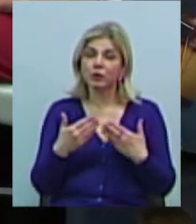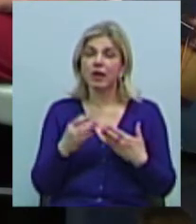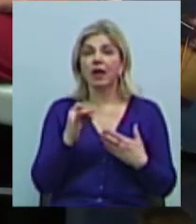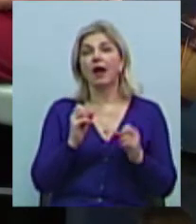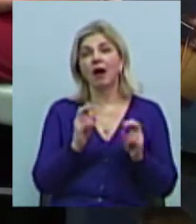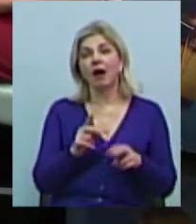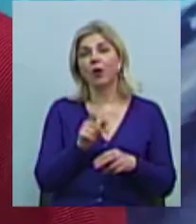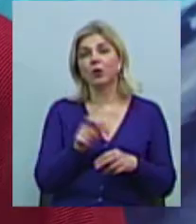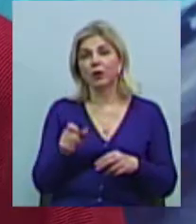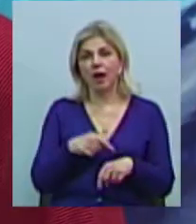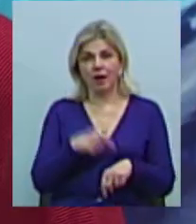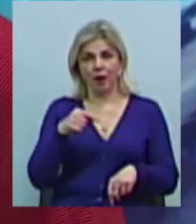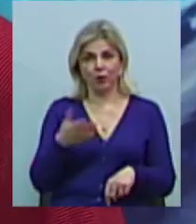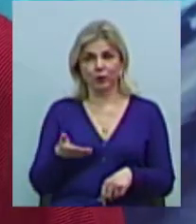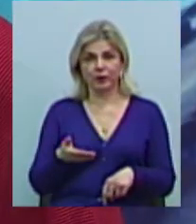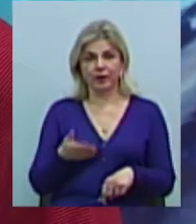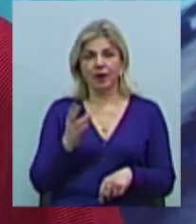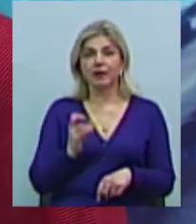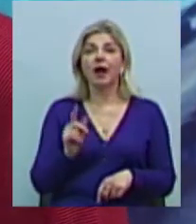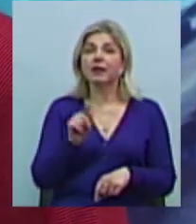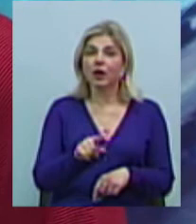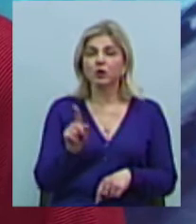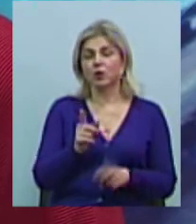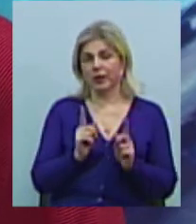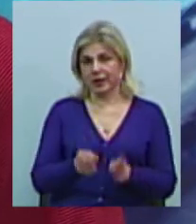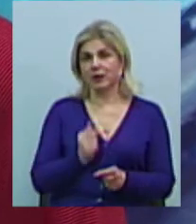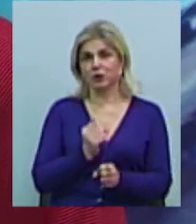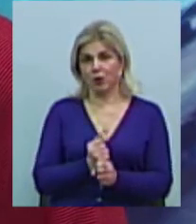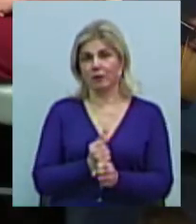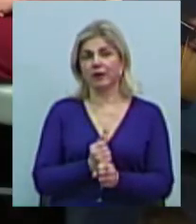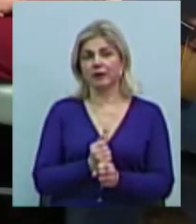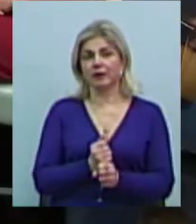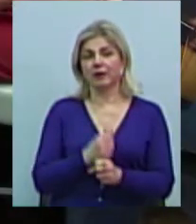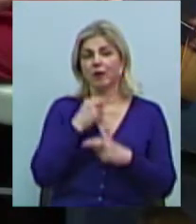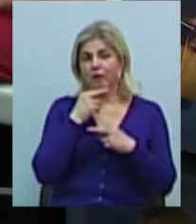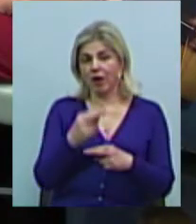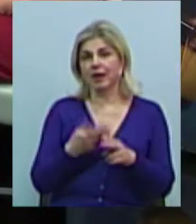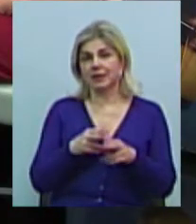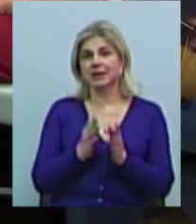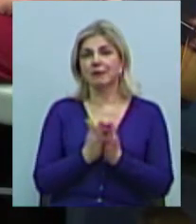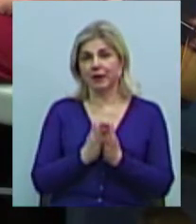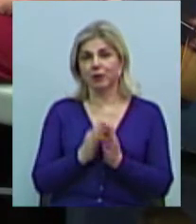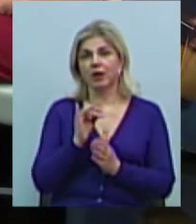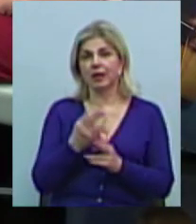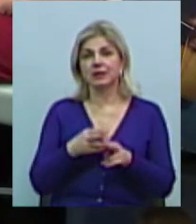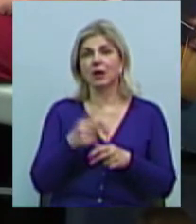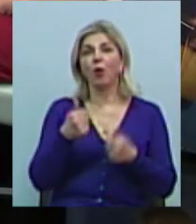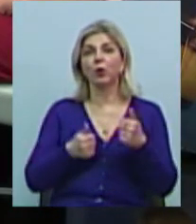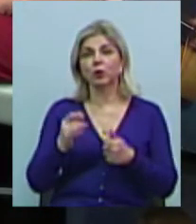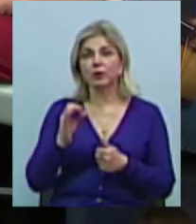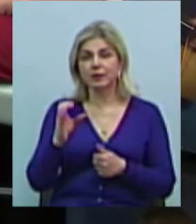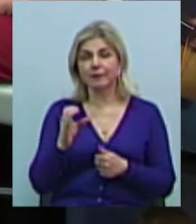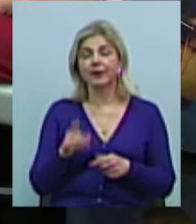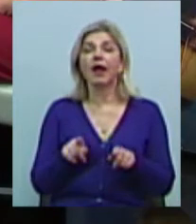вони реагують на те, що дійсно зроблено. От я беру до уваги цю збірку і взагалі цей конкурс. Також у